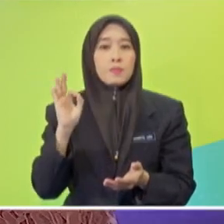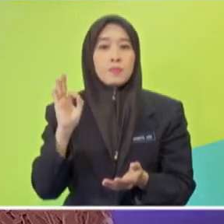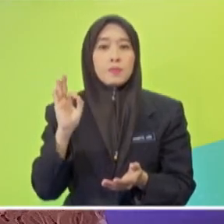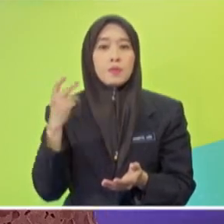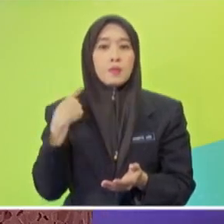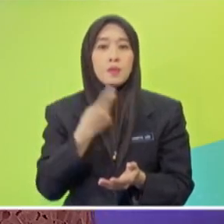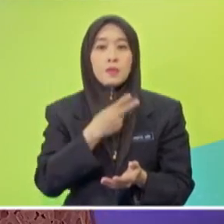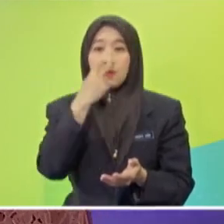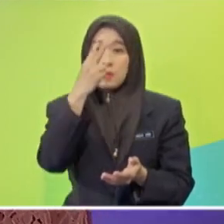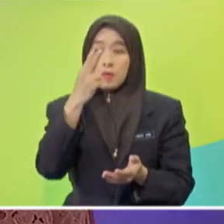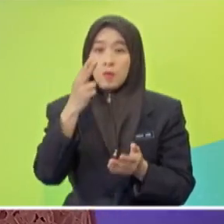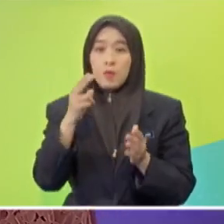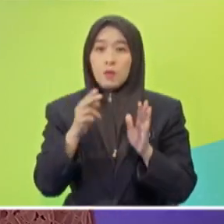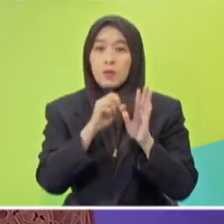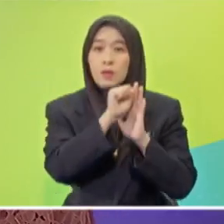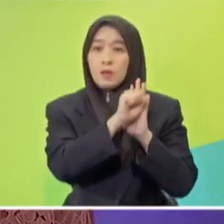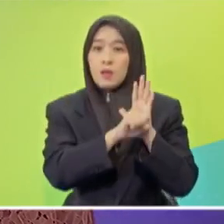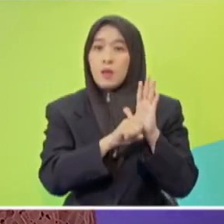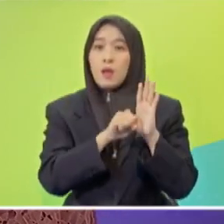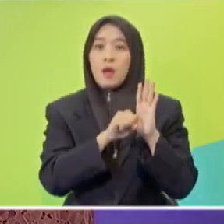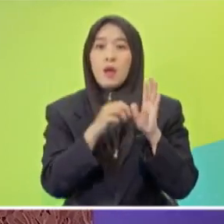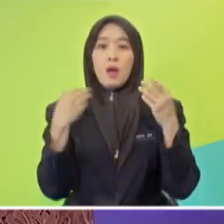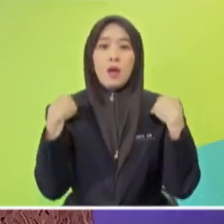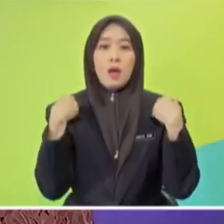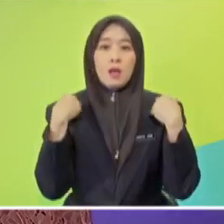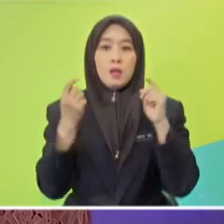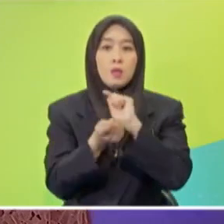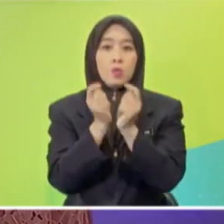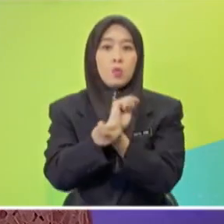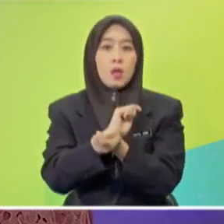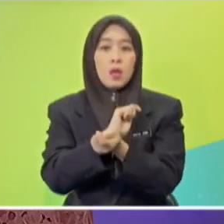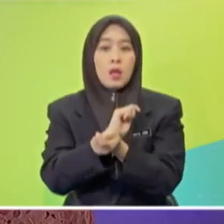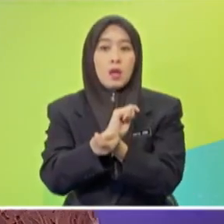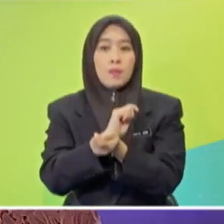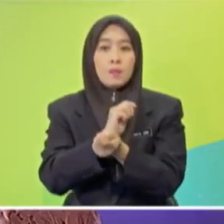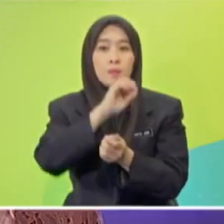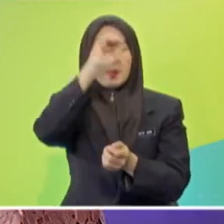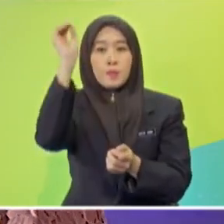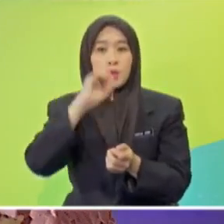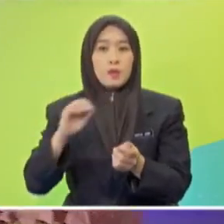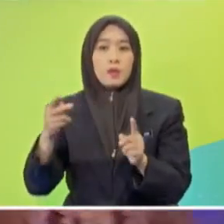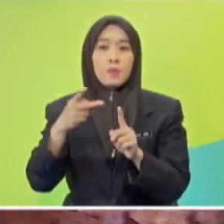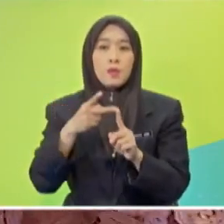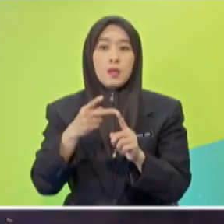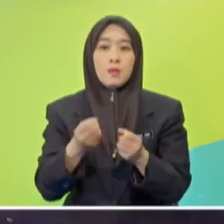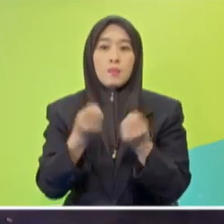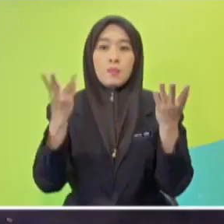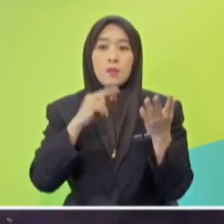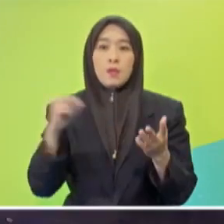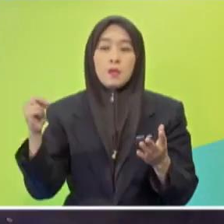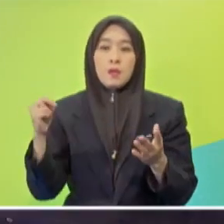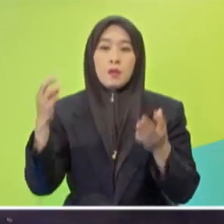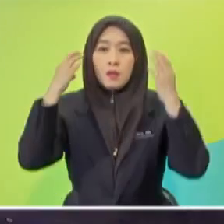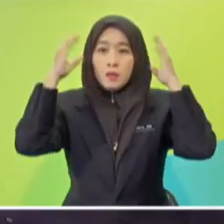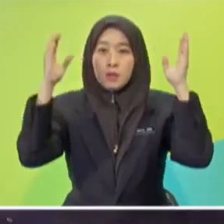Setelah itu kita ada pertukaran 100 kepada pecahan Oke 320 ya